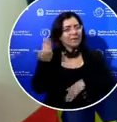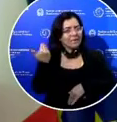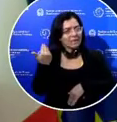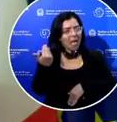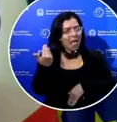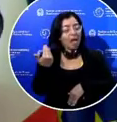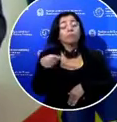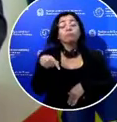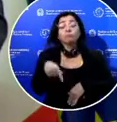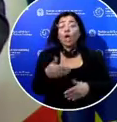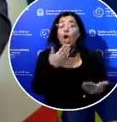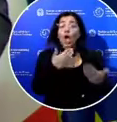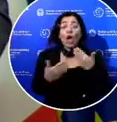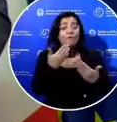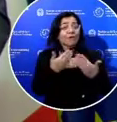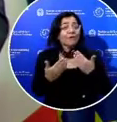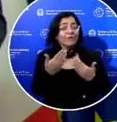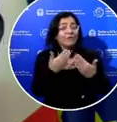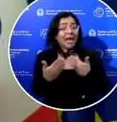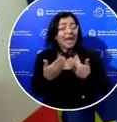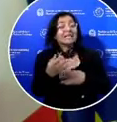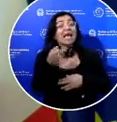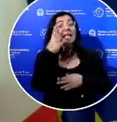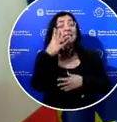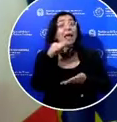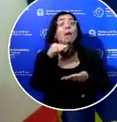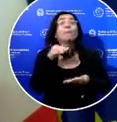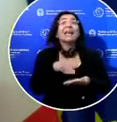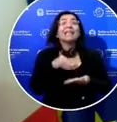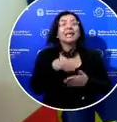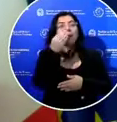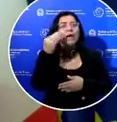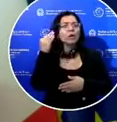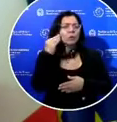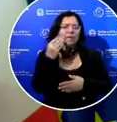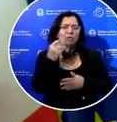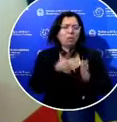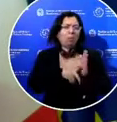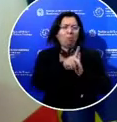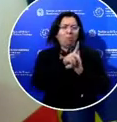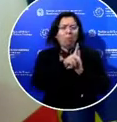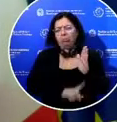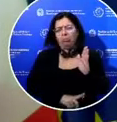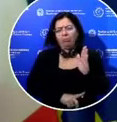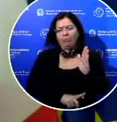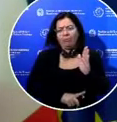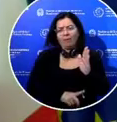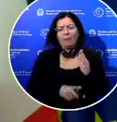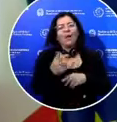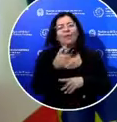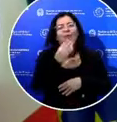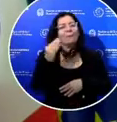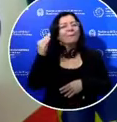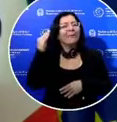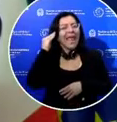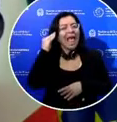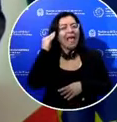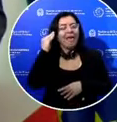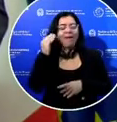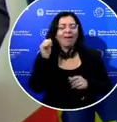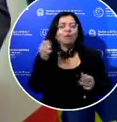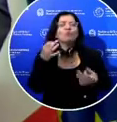se si approccia col pregiudizio, non ha alcun senso, perché appunto i pregiudizi non consentono di analizzare